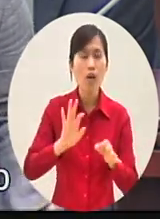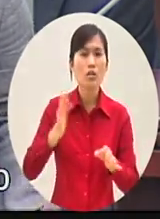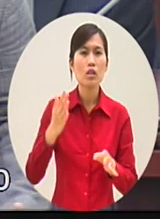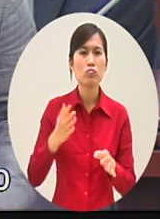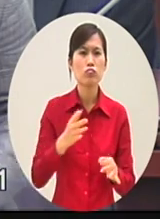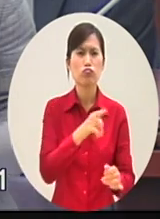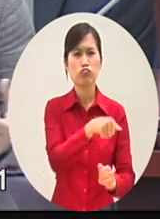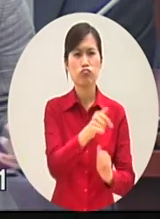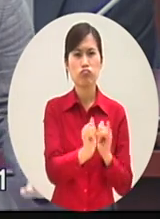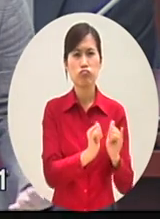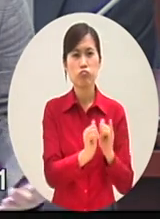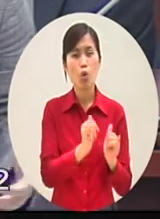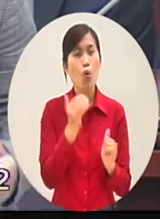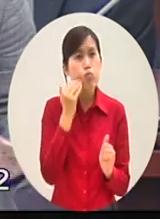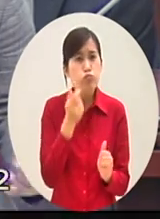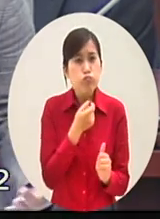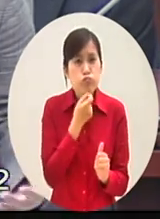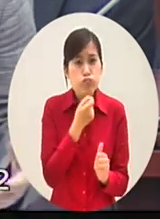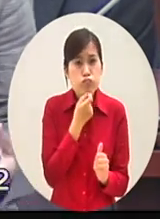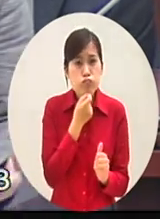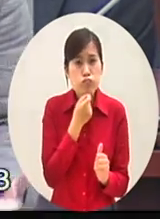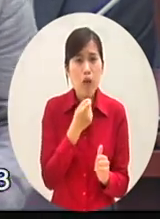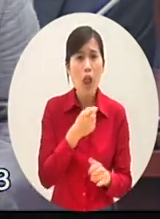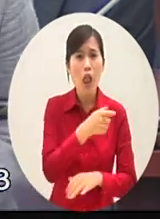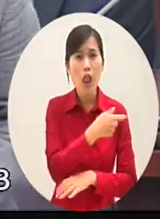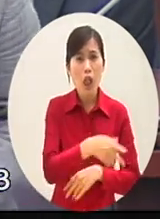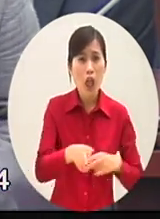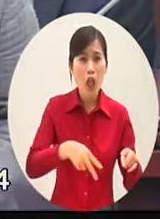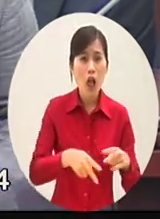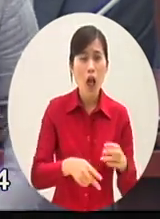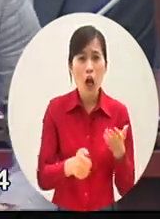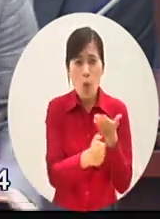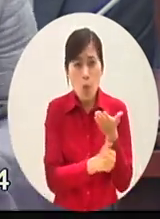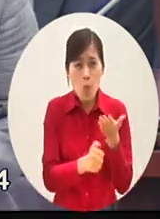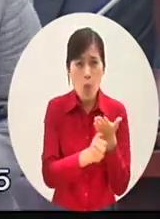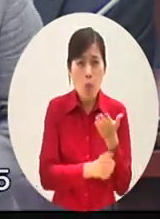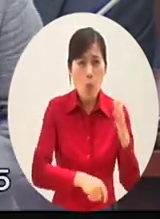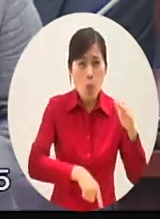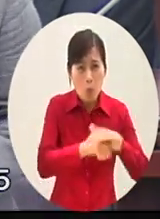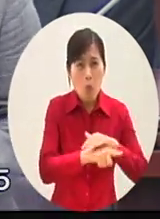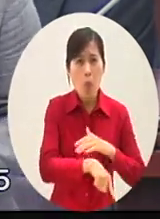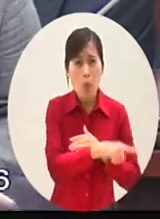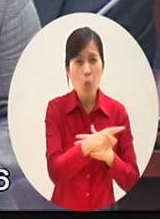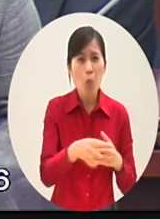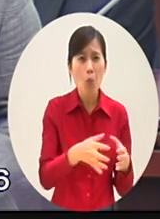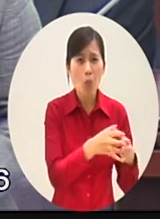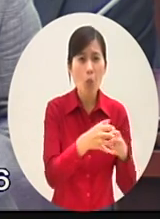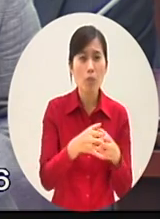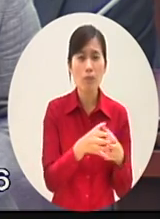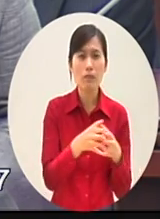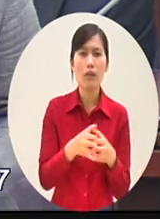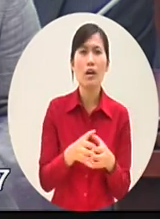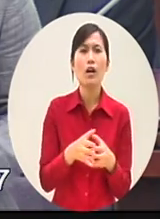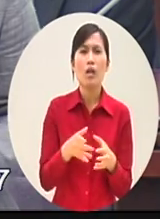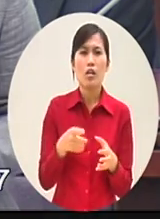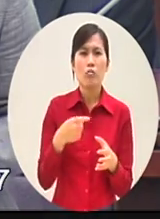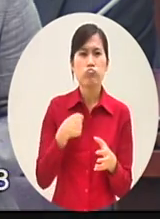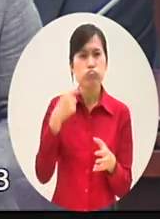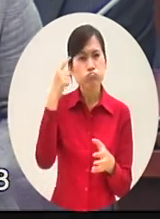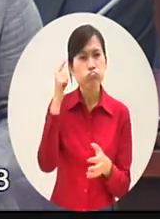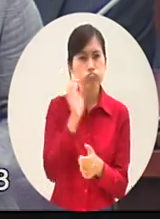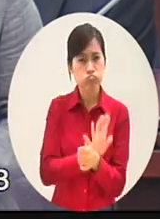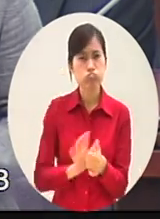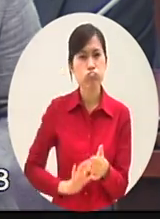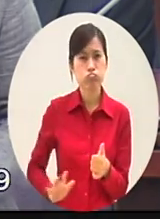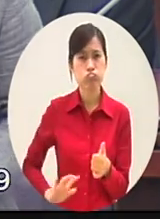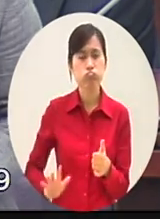意然后任由旁边包括流浪汉甚至有吸毒的毒贩在附近聚集的话，那恐怕这样子会造成事倍功